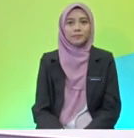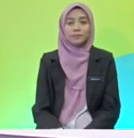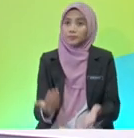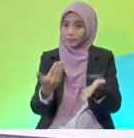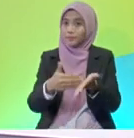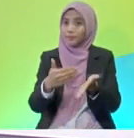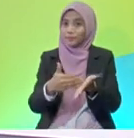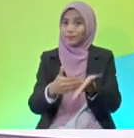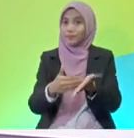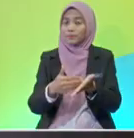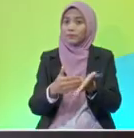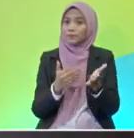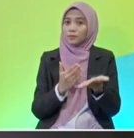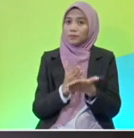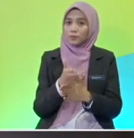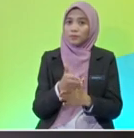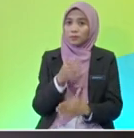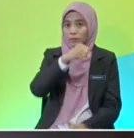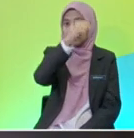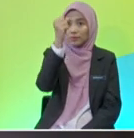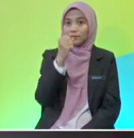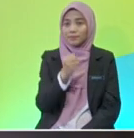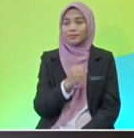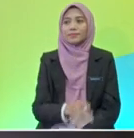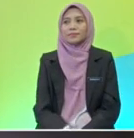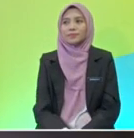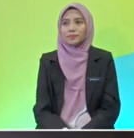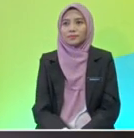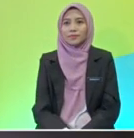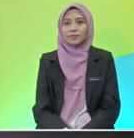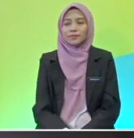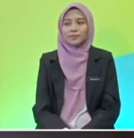seterusnya Oke juga